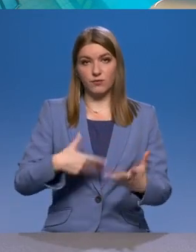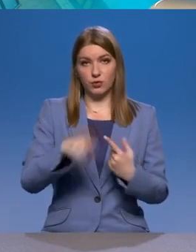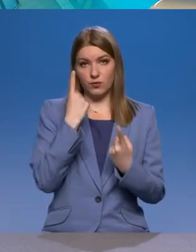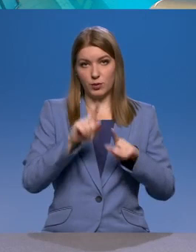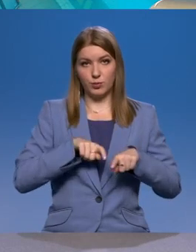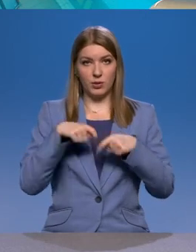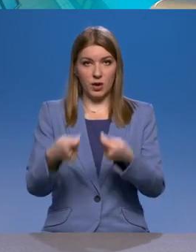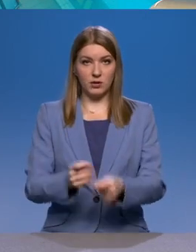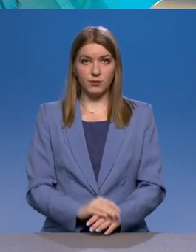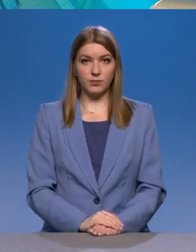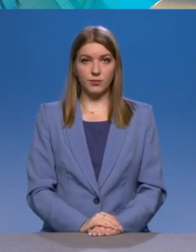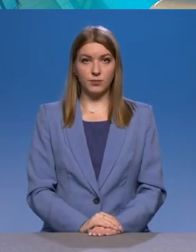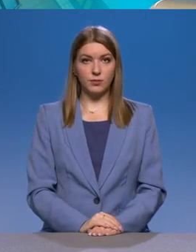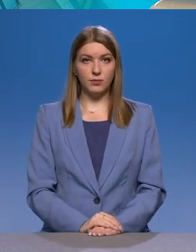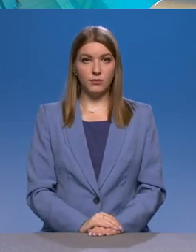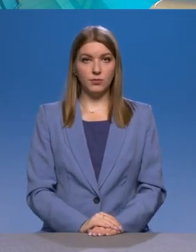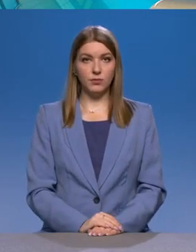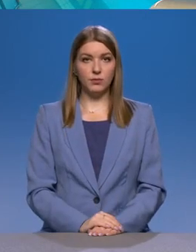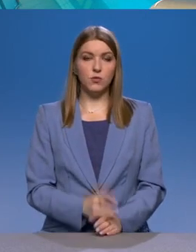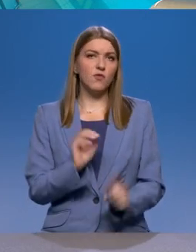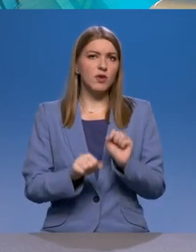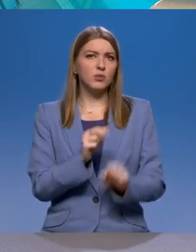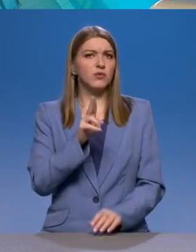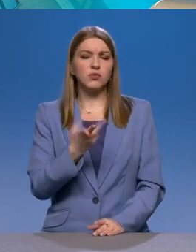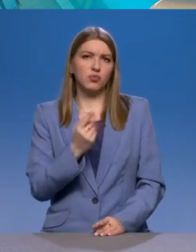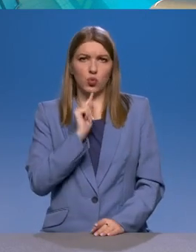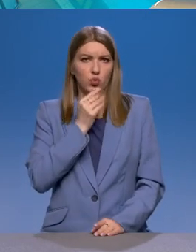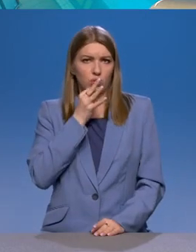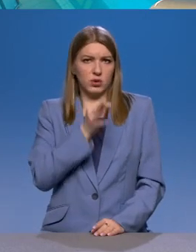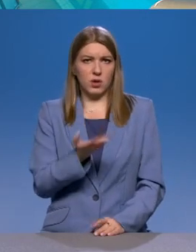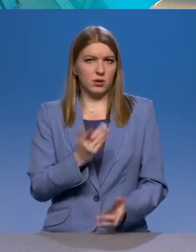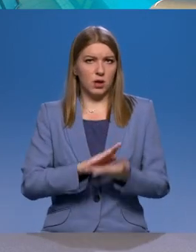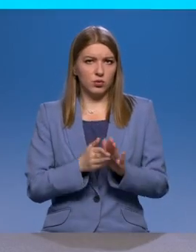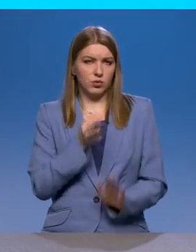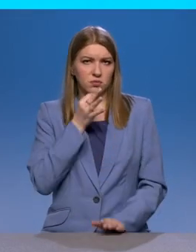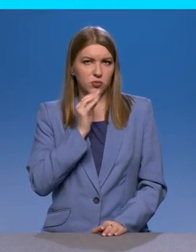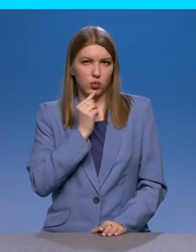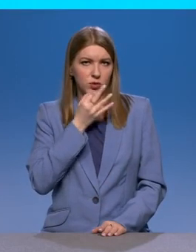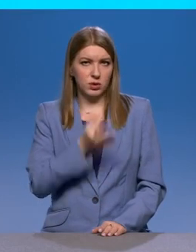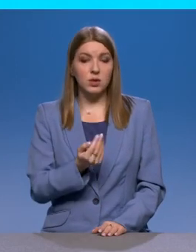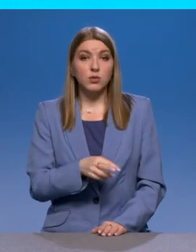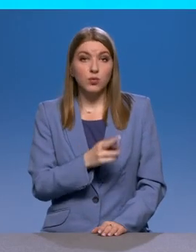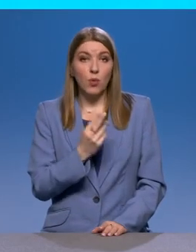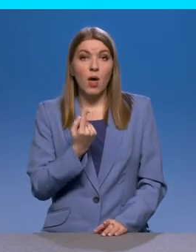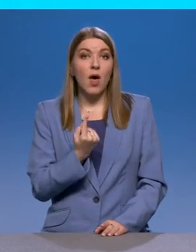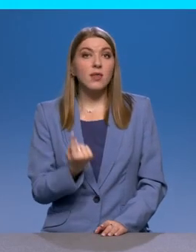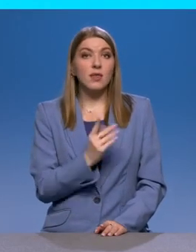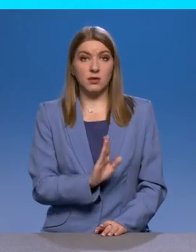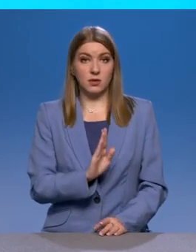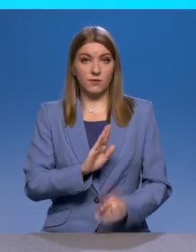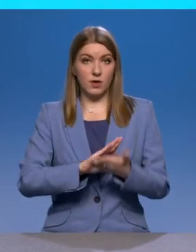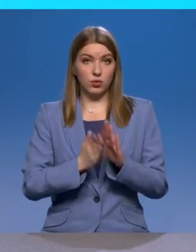тысяч, если бы человек купил другую квартиру, может быть, поэтому и трудно сказать. Да, в любом случае, я думаю, что это не единственная трудная ситуация, которая возникает,